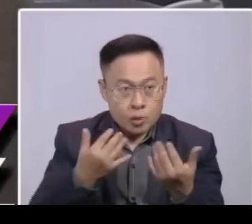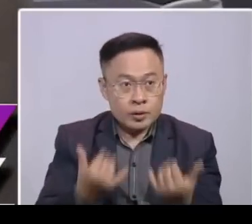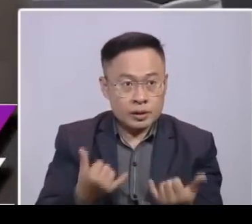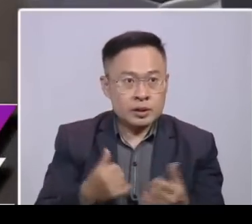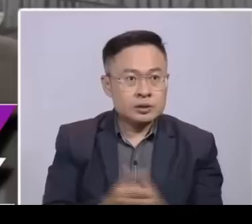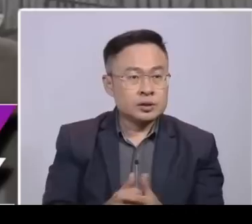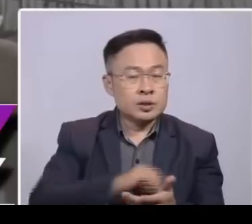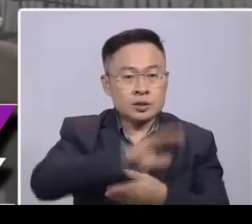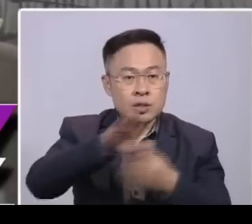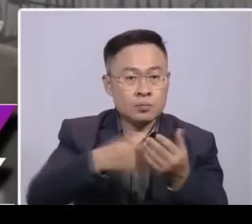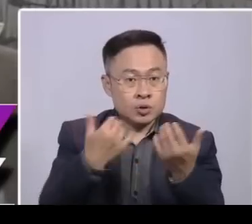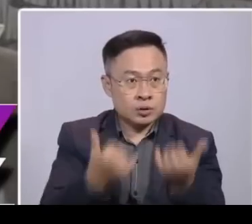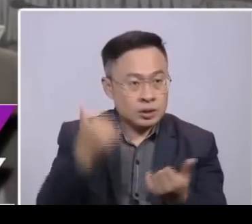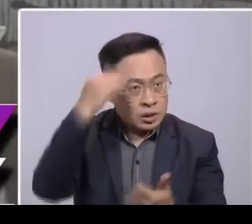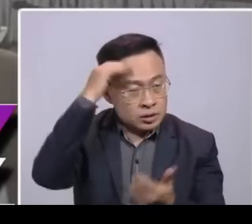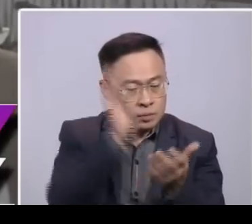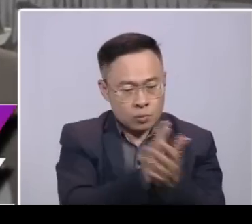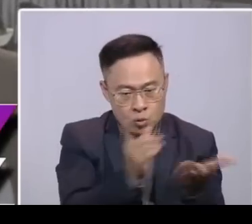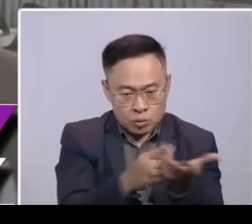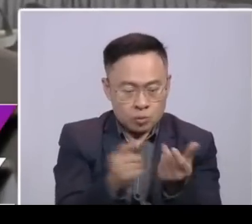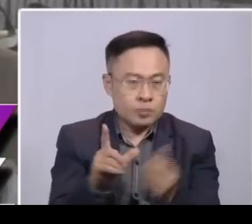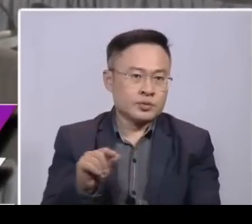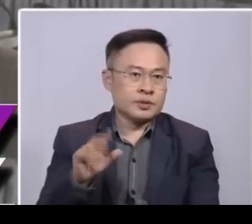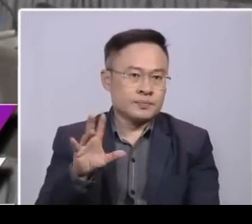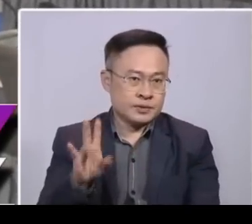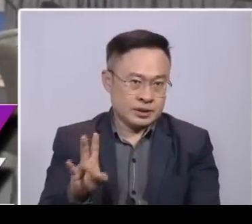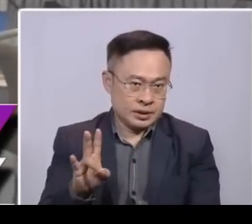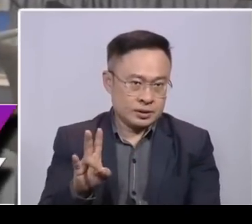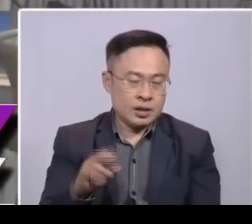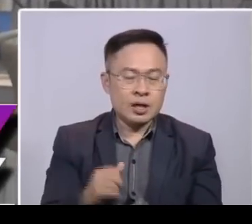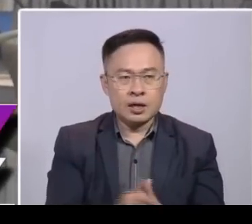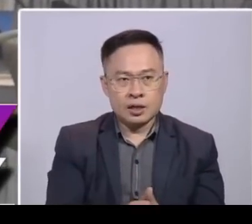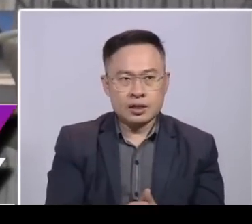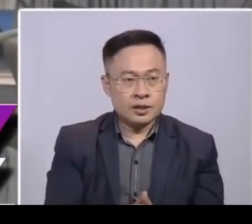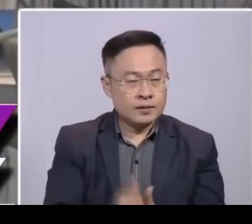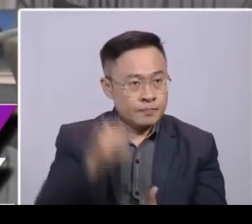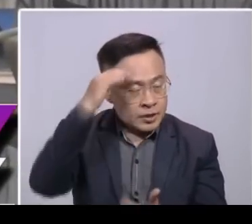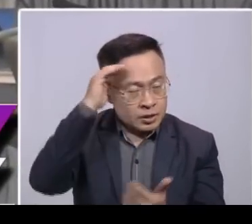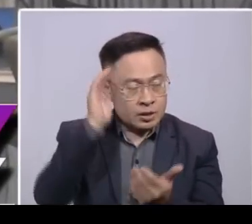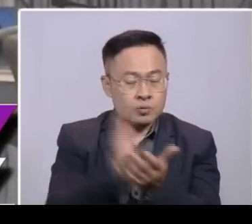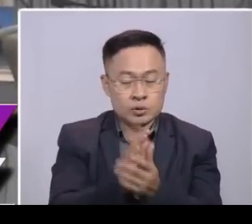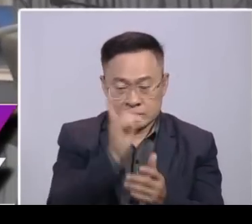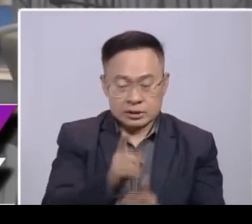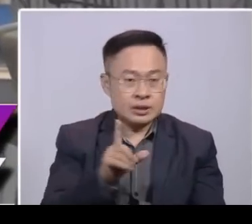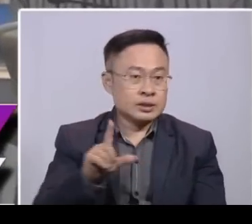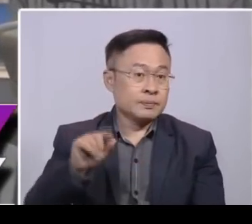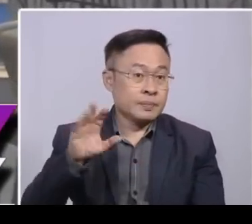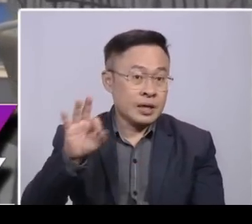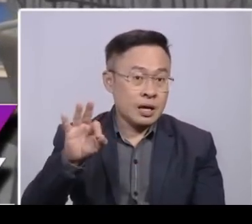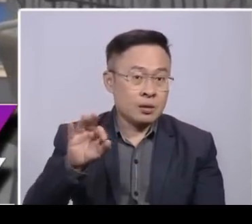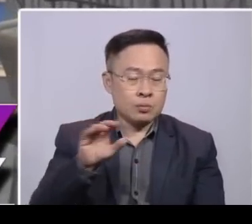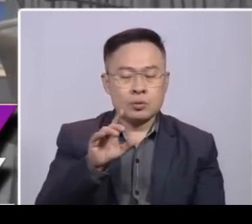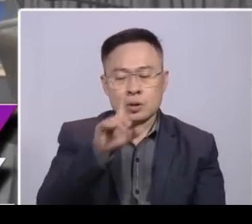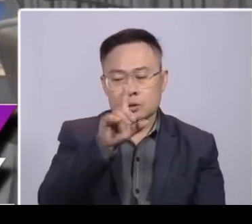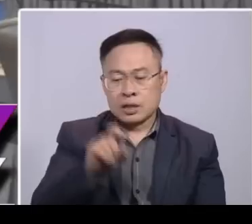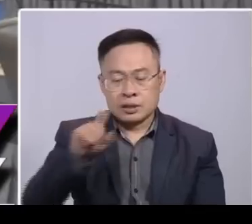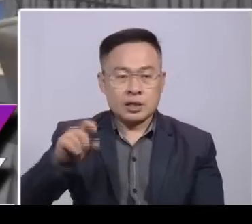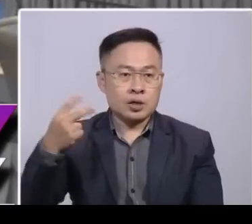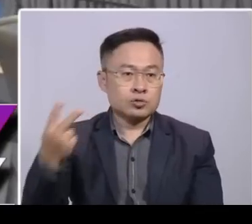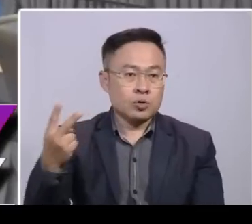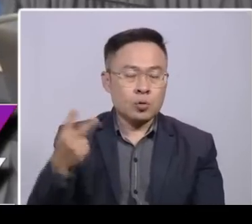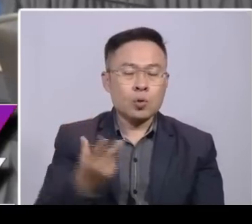นกขณะนี้มีทั้งสิ้น27นายไม่รวมสารวัตรแบงค์กับผู้กำกับเบิ้มนะคะที่เสียชีวิตไปแล้วก่อนหน้านี้ค่ะโด